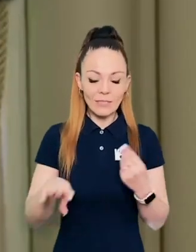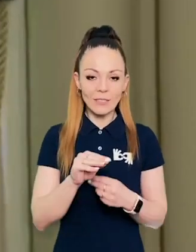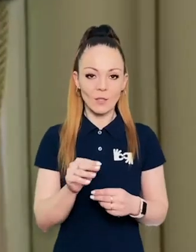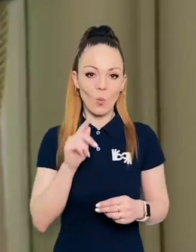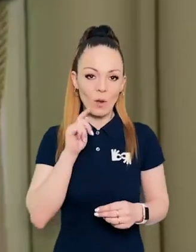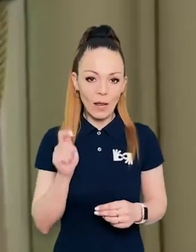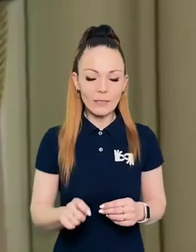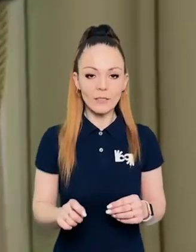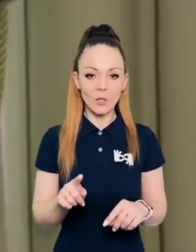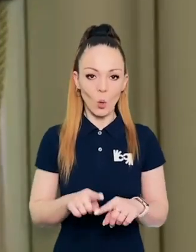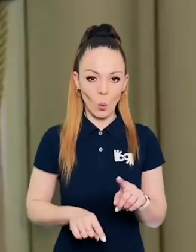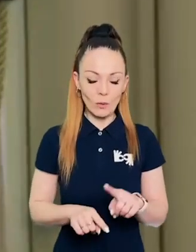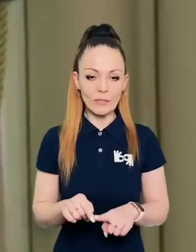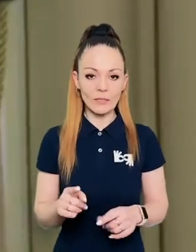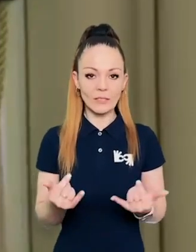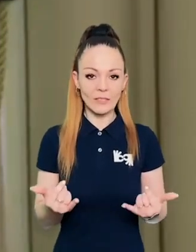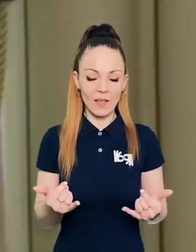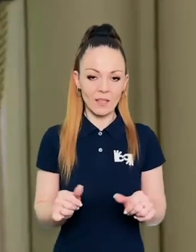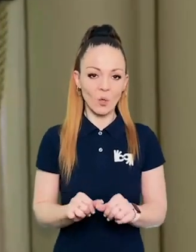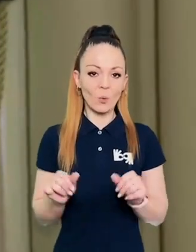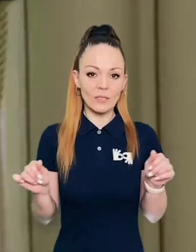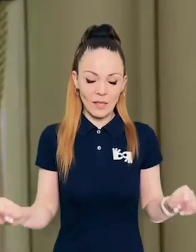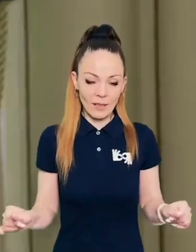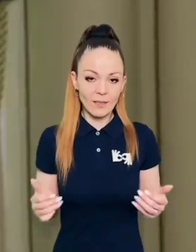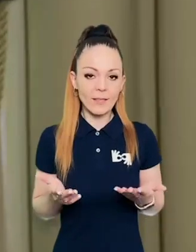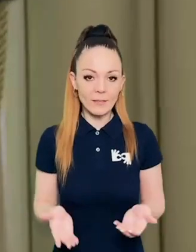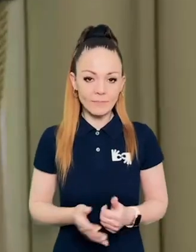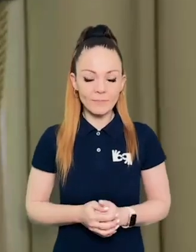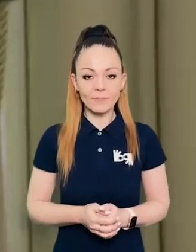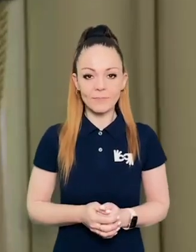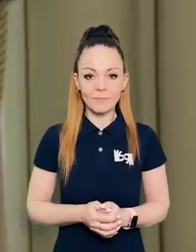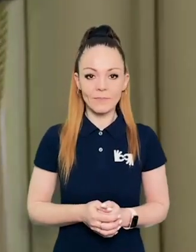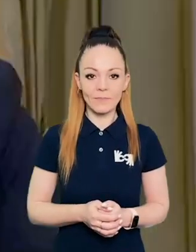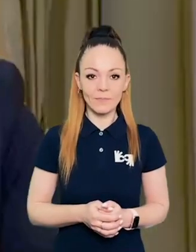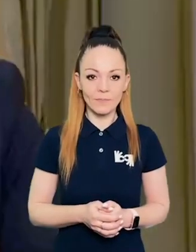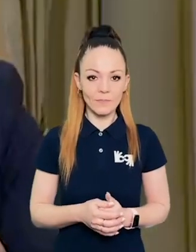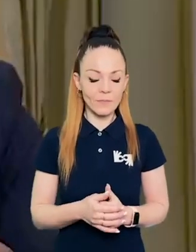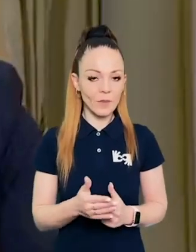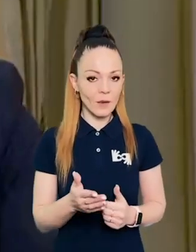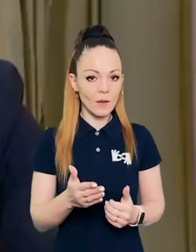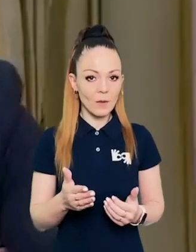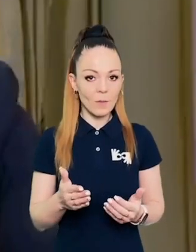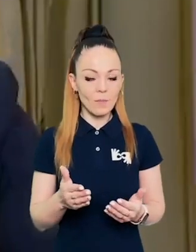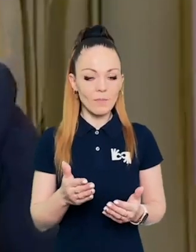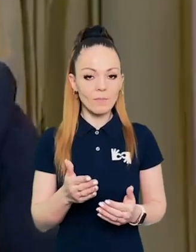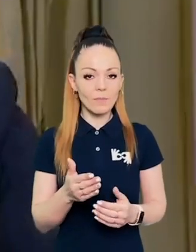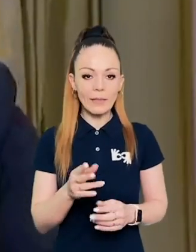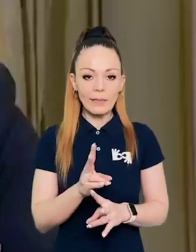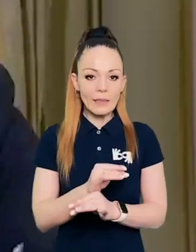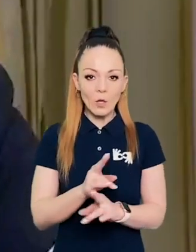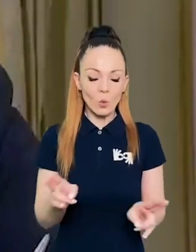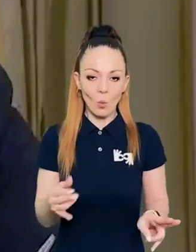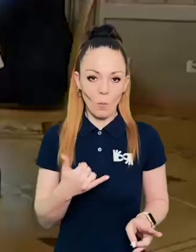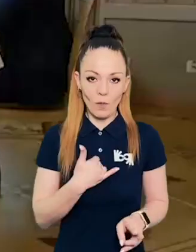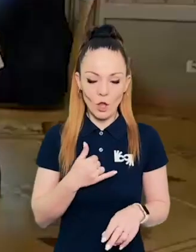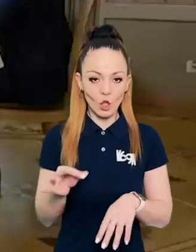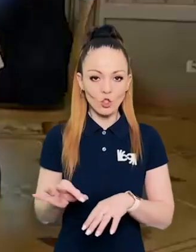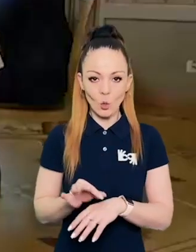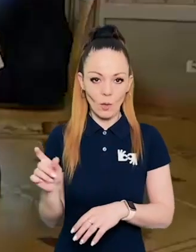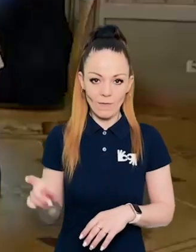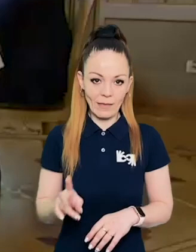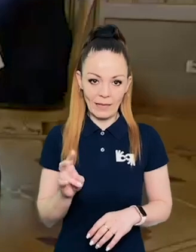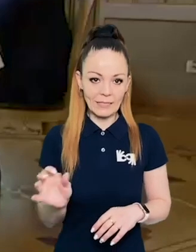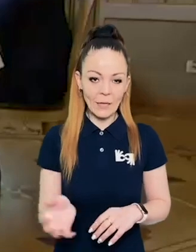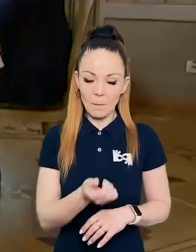і всі українські родини, зараз роз'єднана. Тато, ну, вас чоловіка війна практично забрала. Ніхто в